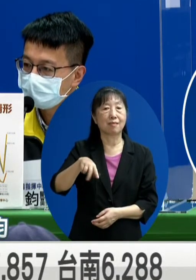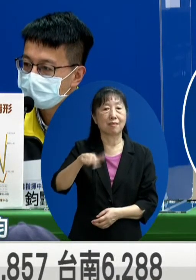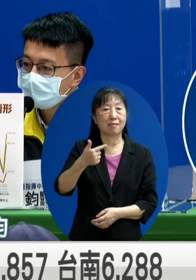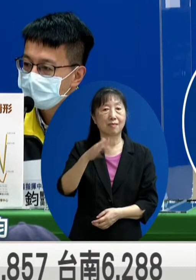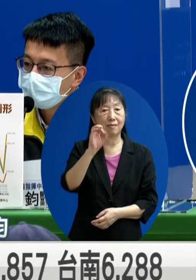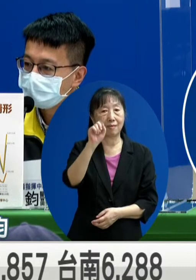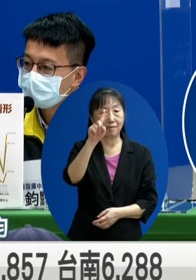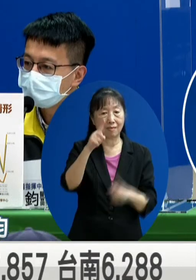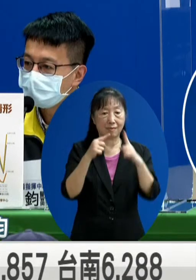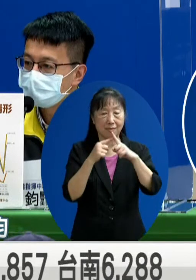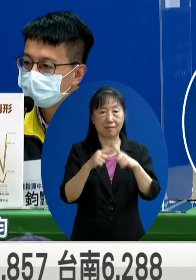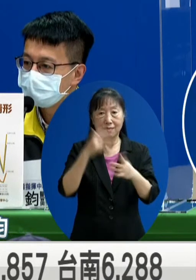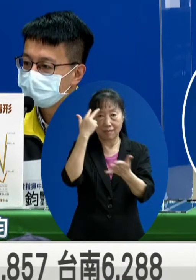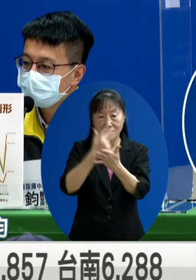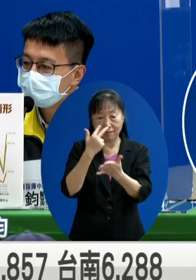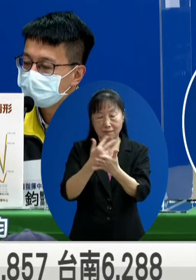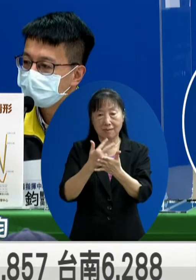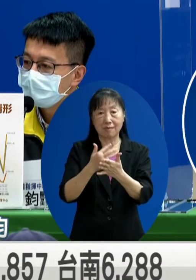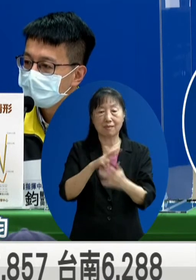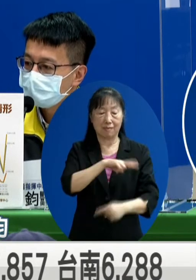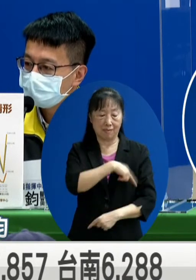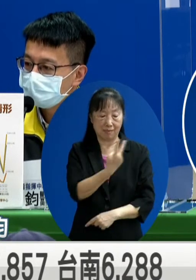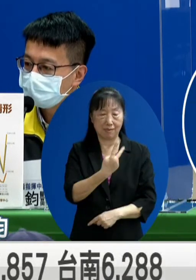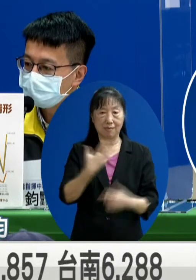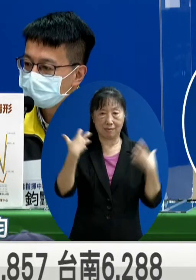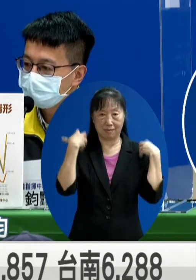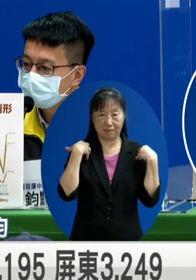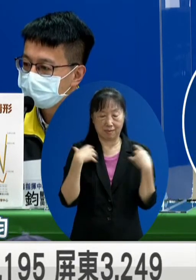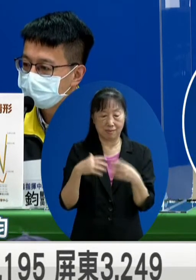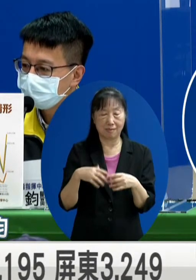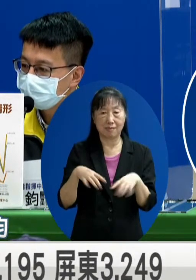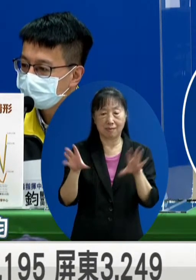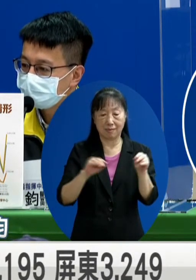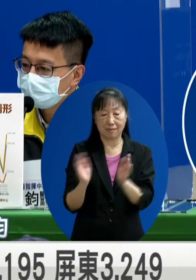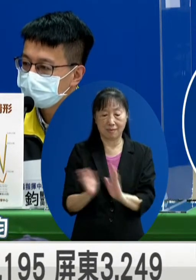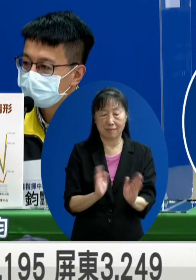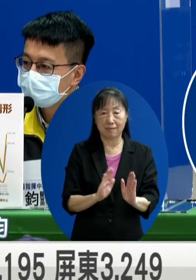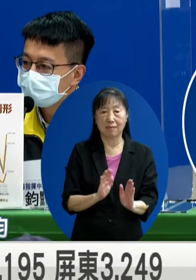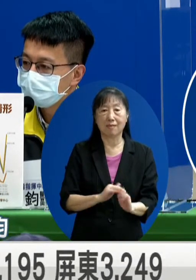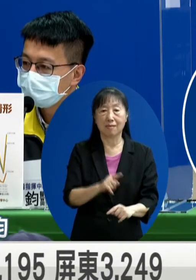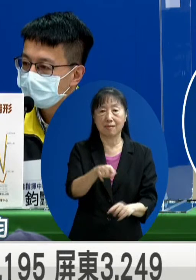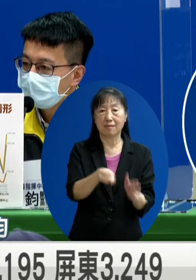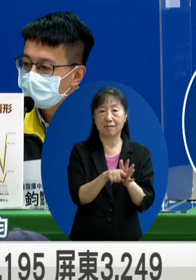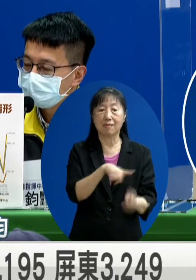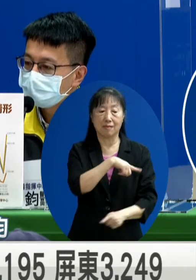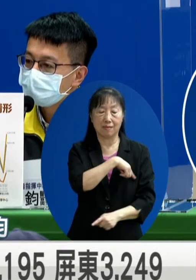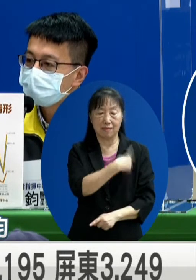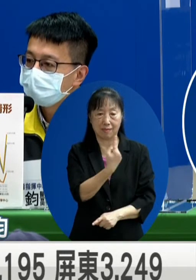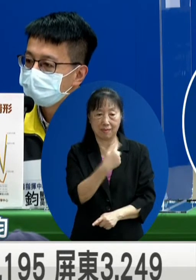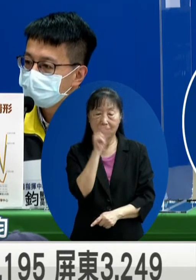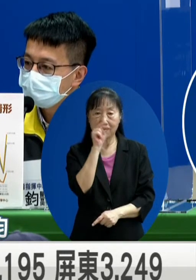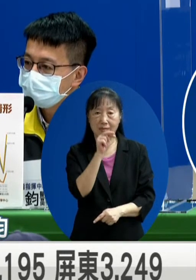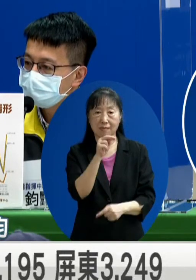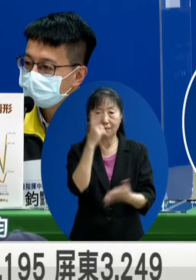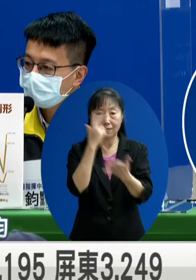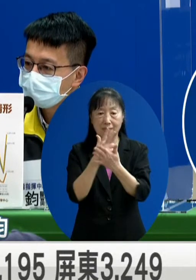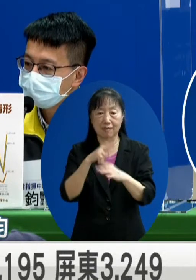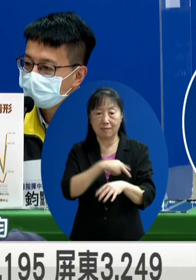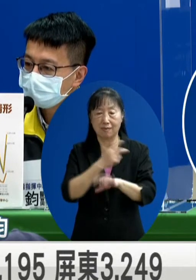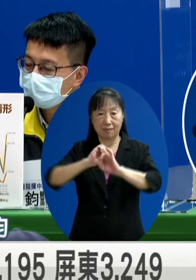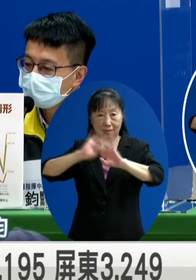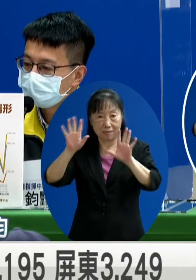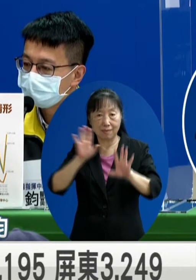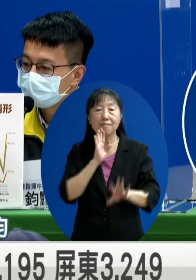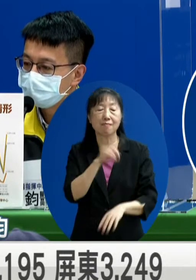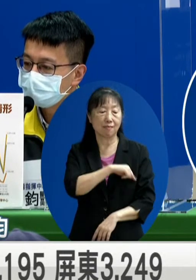12601人份，这个大概每一个礼拜都是星期二会看到这个星期一的这个数字是有上升的一个情形，大概